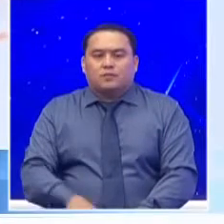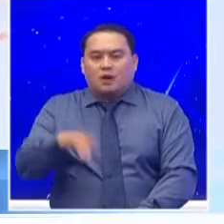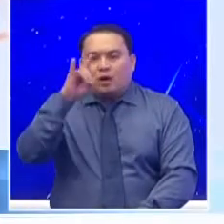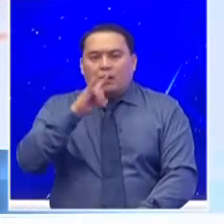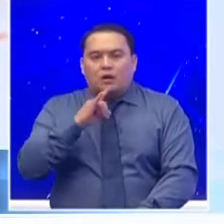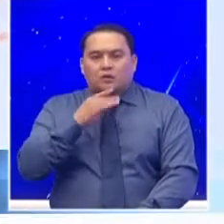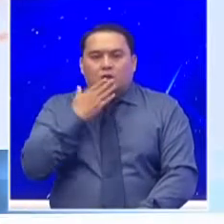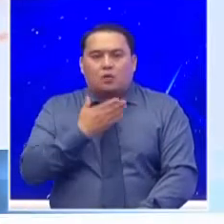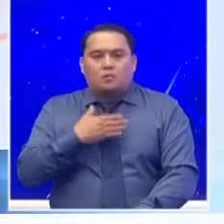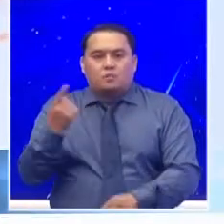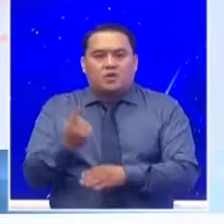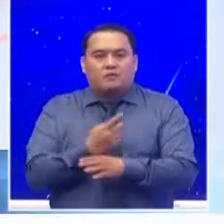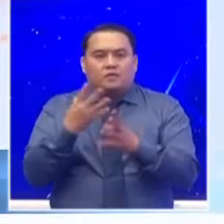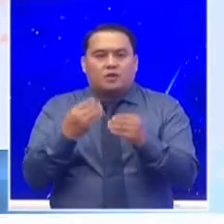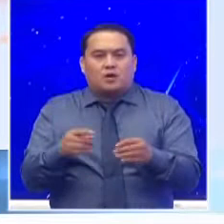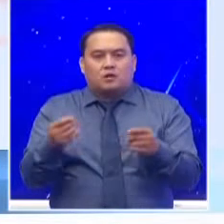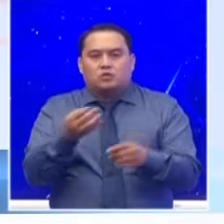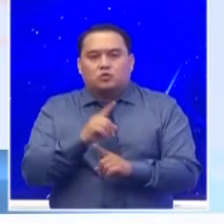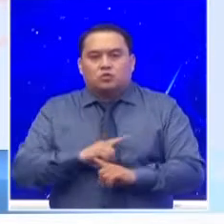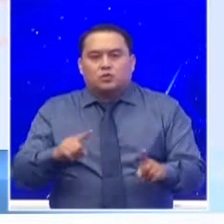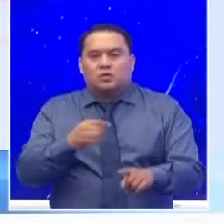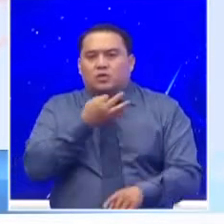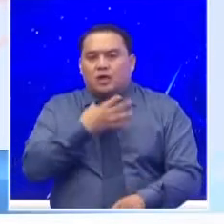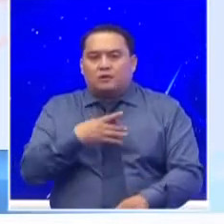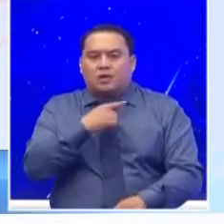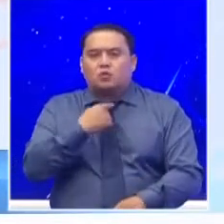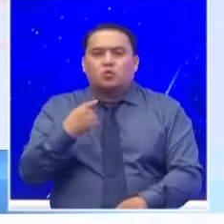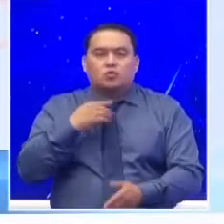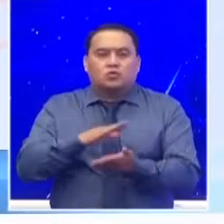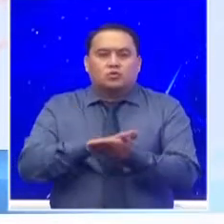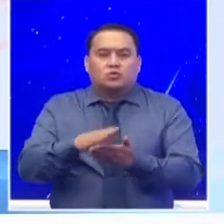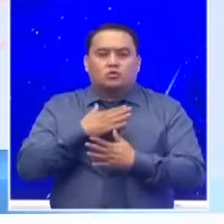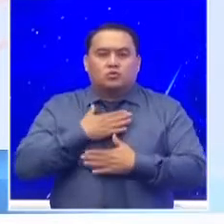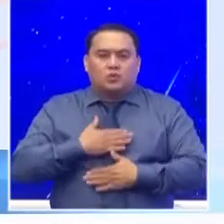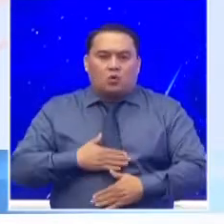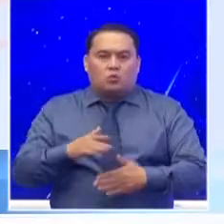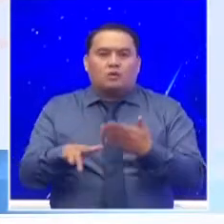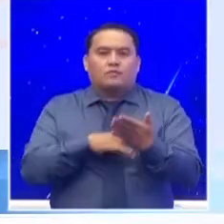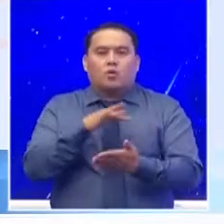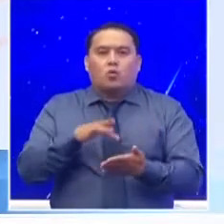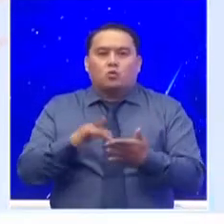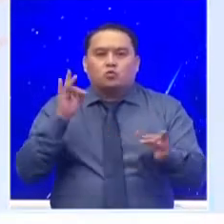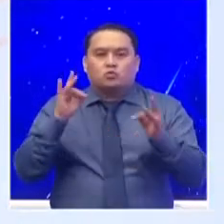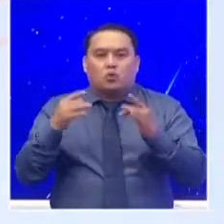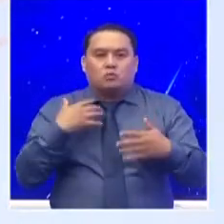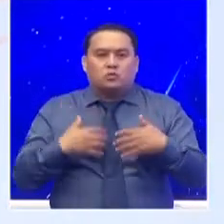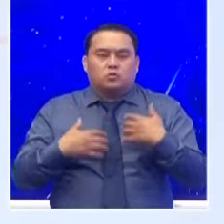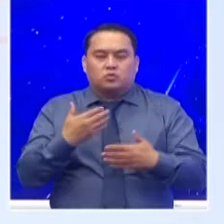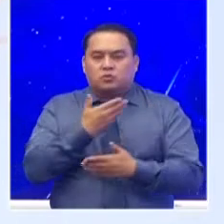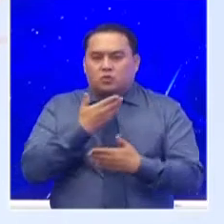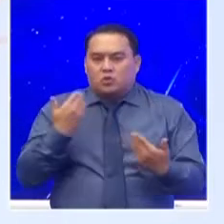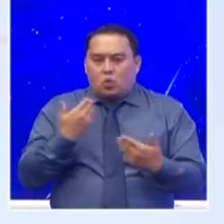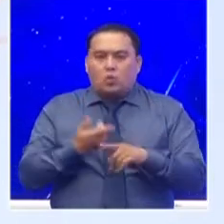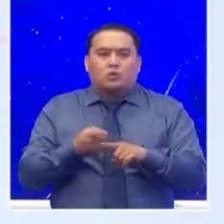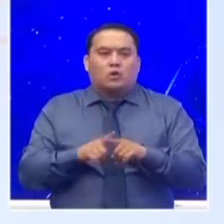Казахстан я полюбил с первых же дней. Особенно мне нравится Талдыкурган. Это очень чистый и спокойный город. Здесь нет шума и суеты мегаполиса, но в то